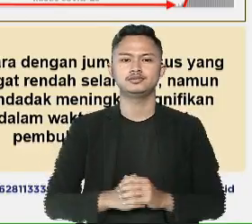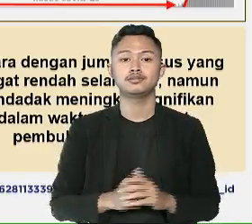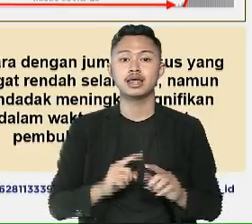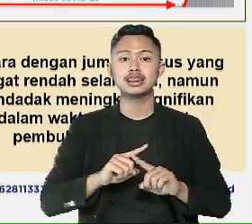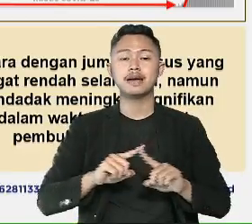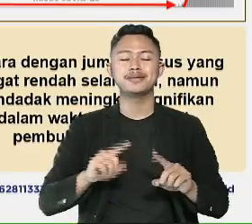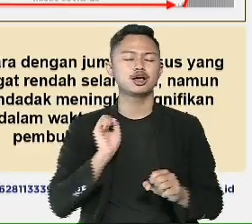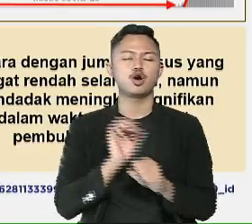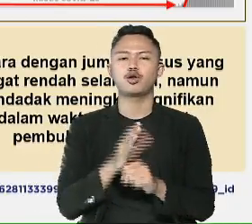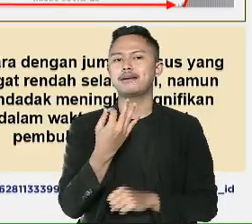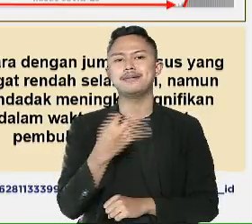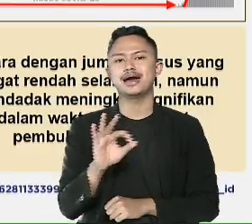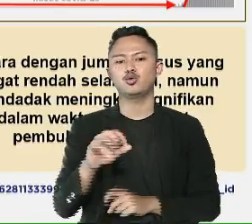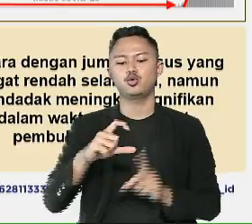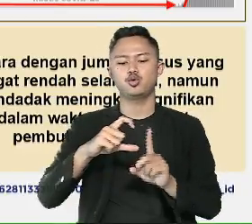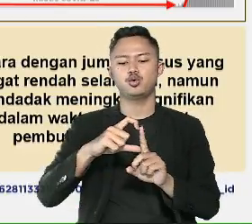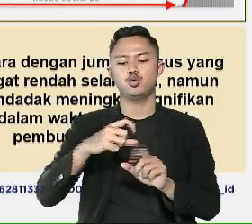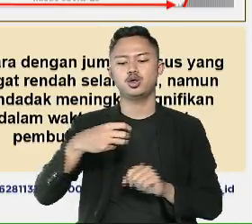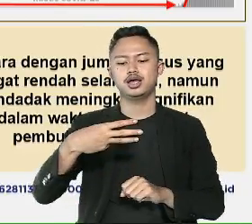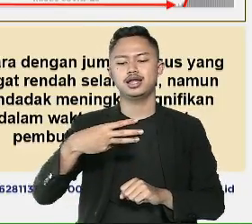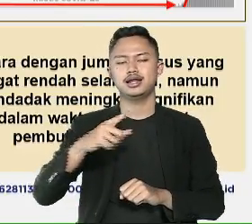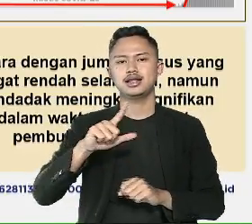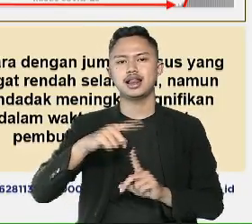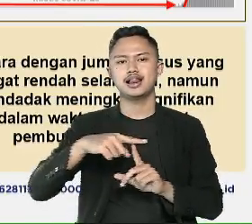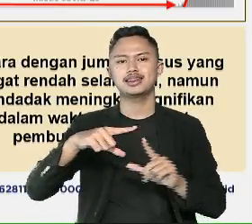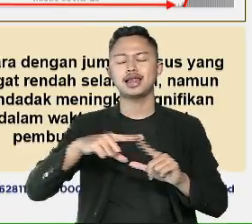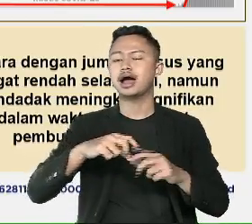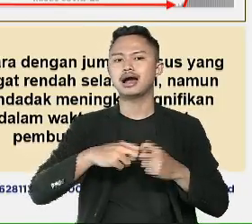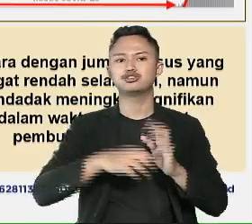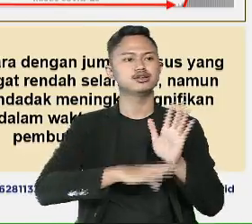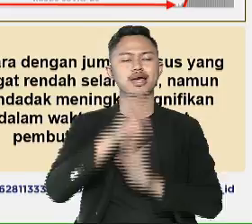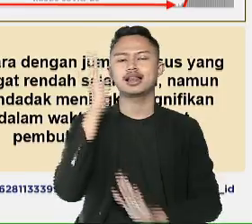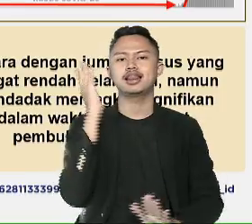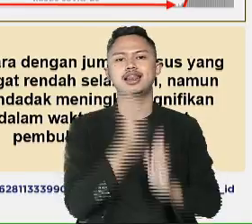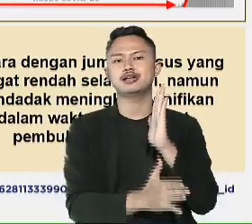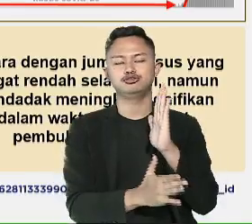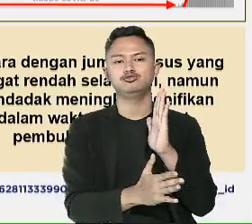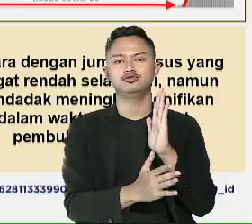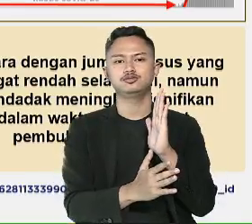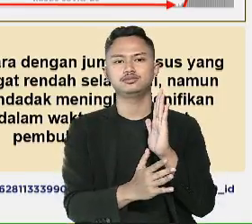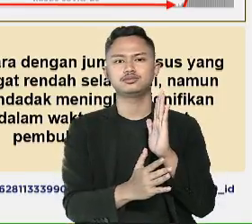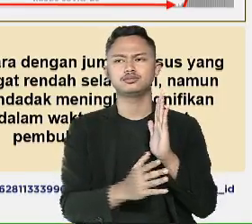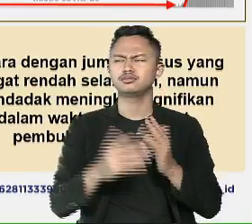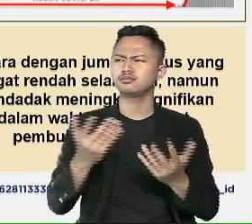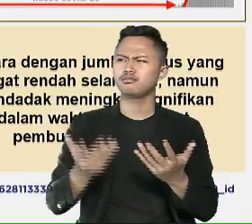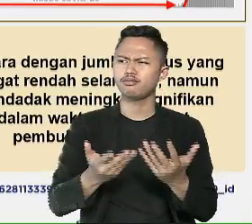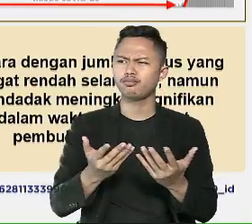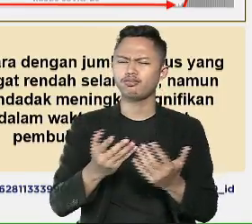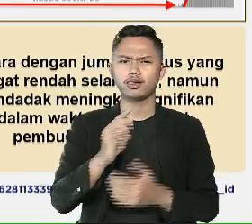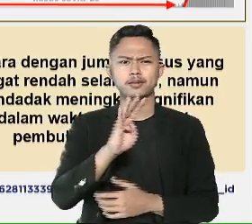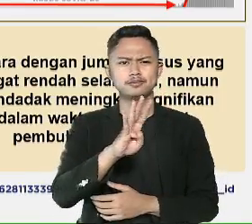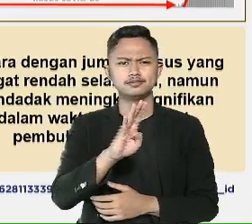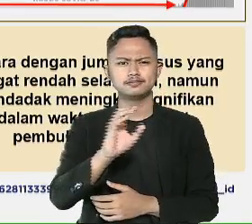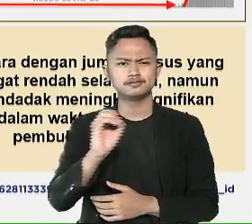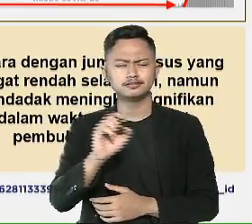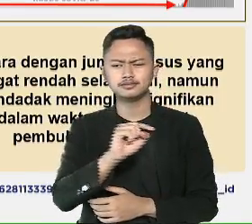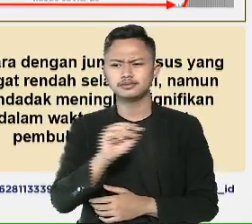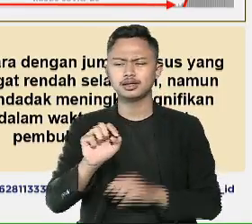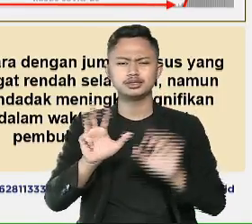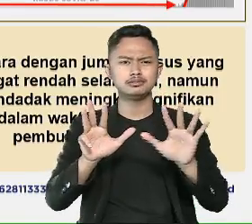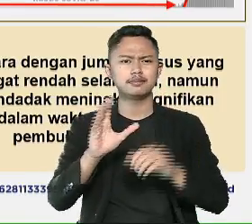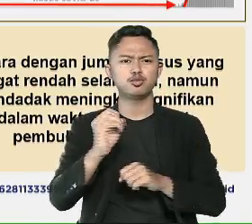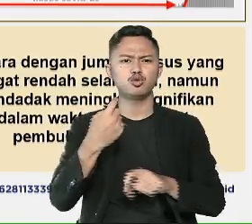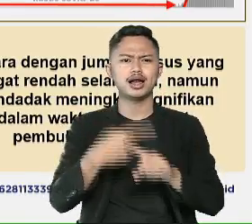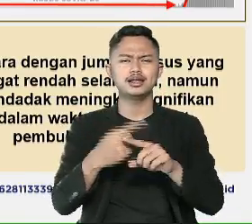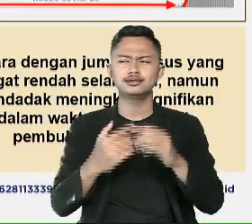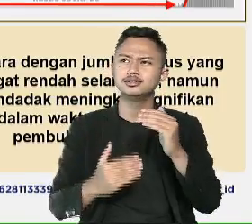Delta, begitu pembukaan aktivitas justru kasusnya langsung meningkat tajam hingga 40-90 kali